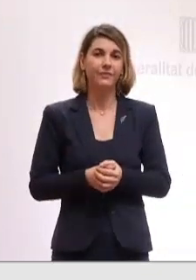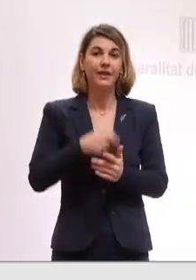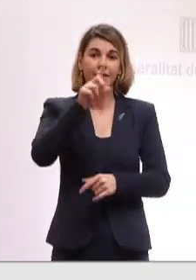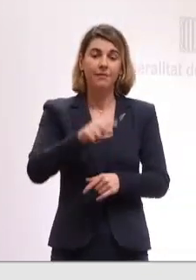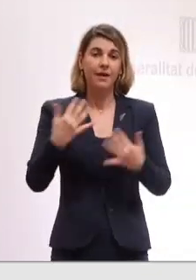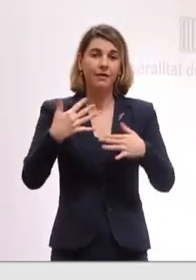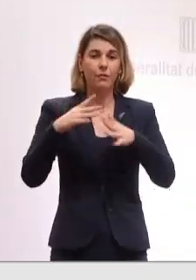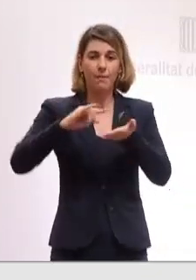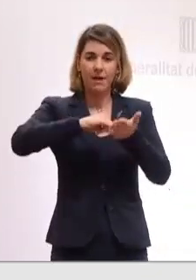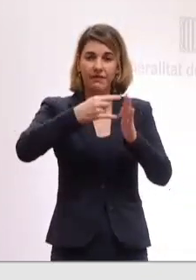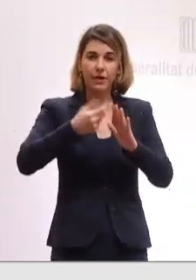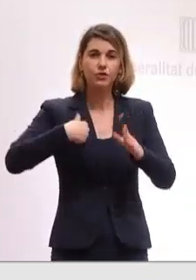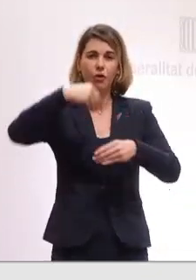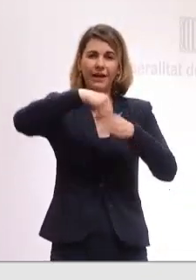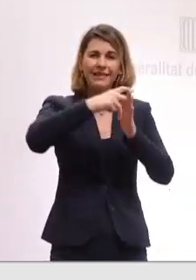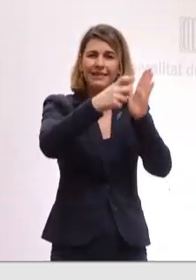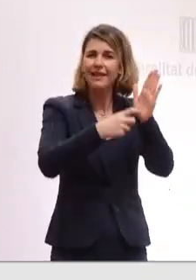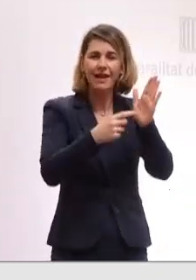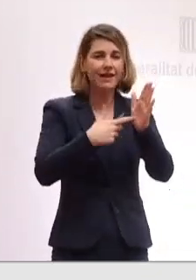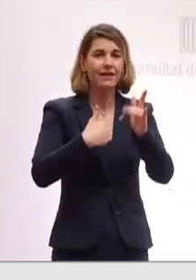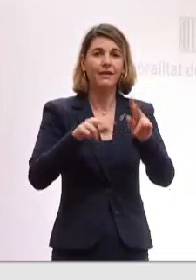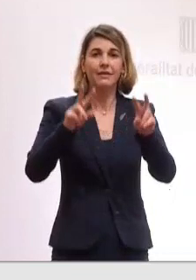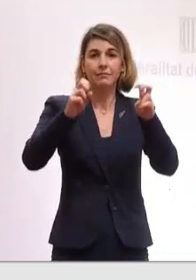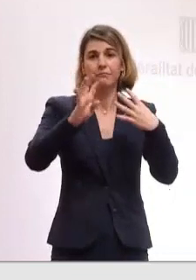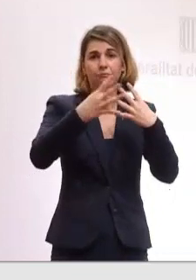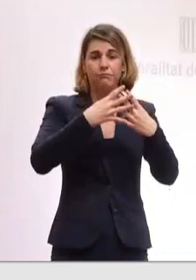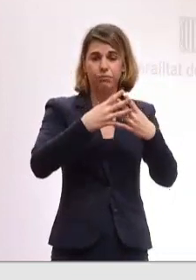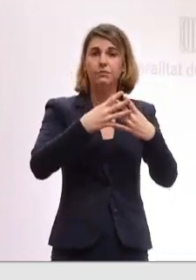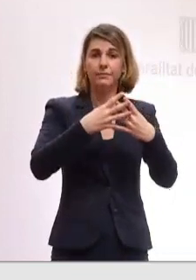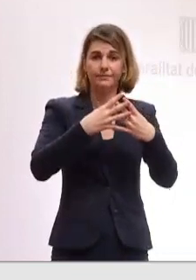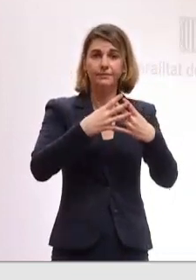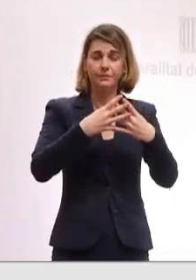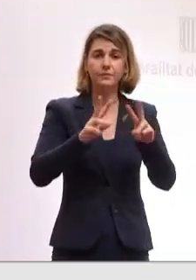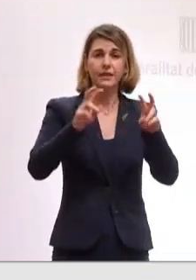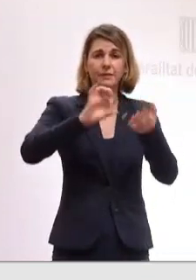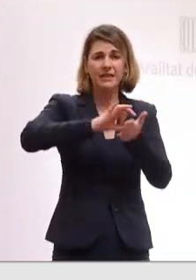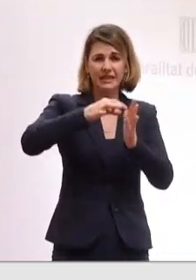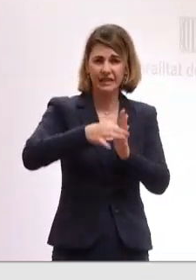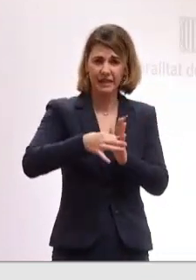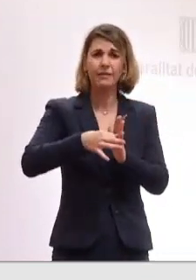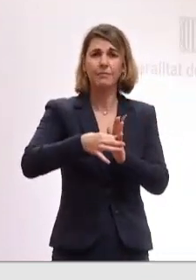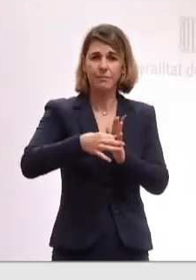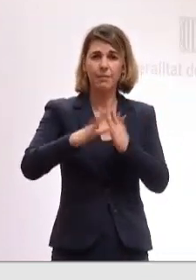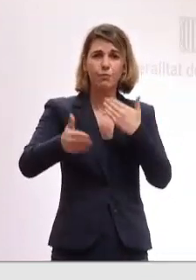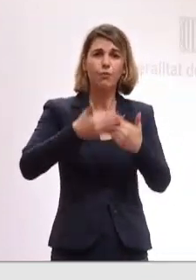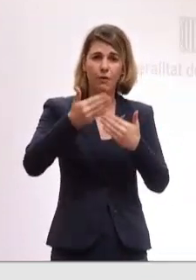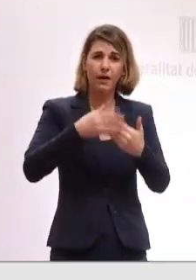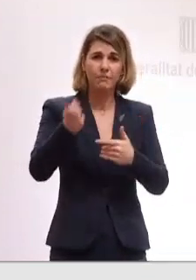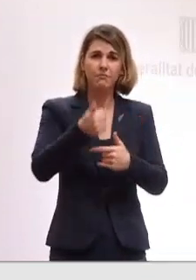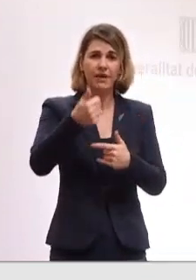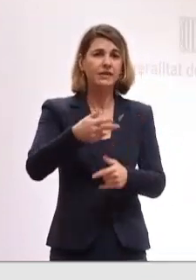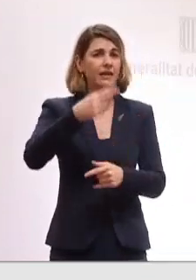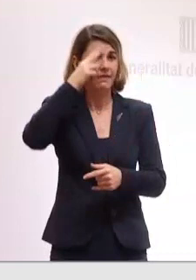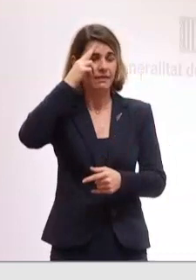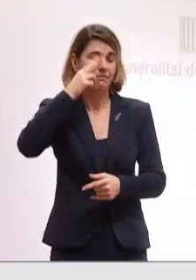planificació integral dels equipaments judicials i penitenciaris que suposà un salt qualitatiu en el sistema, en modernitzar i dignificar